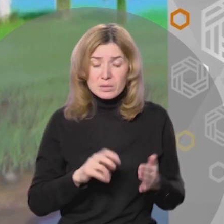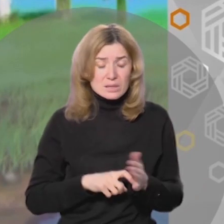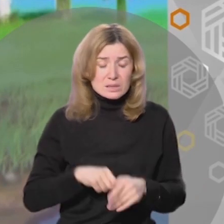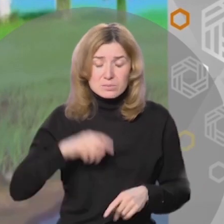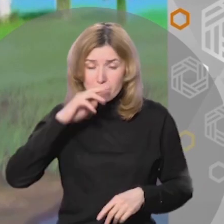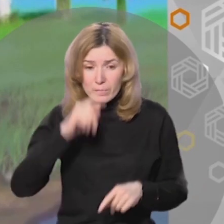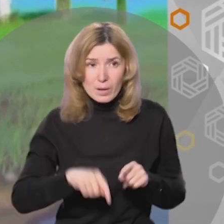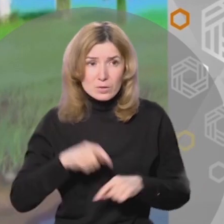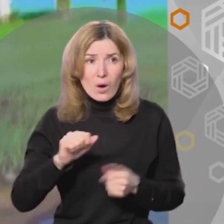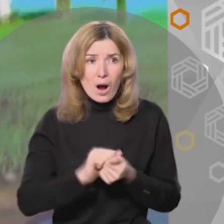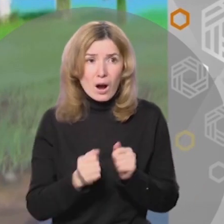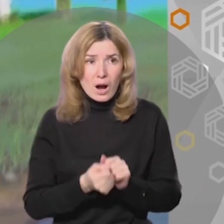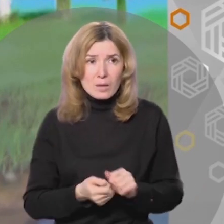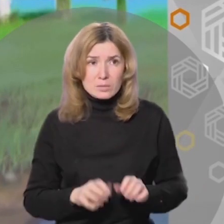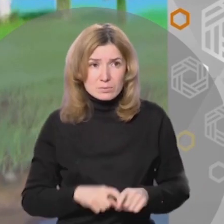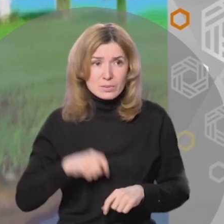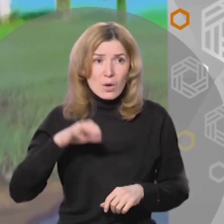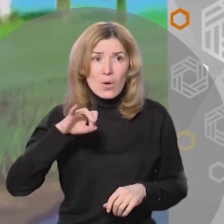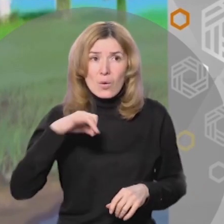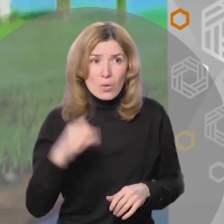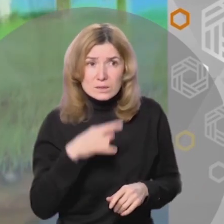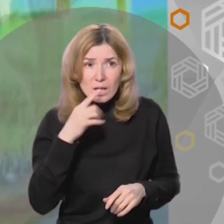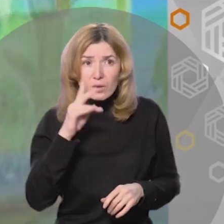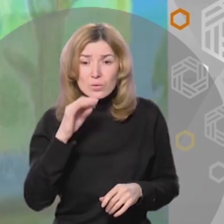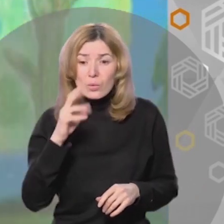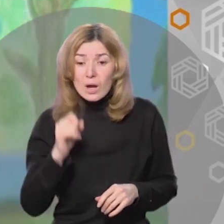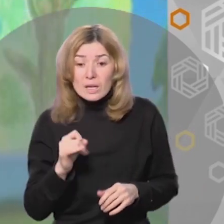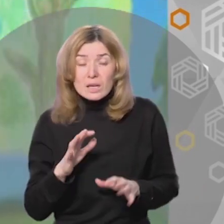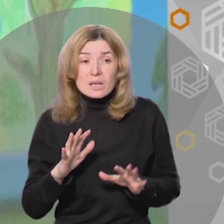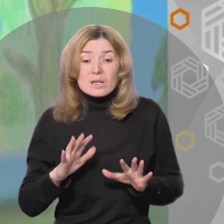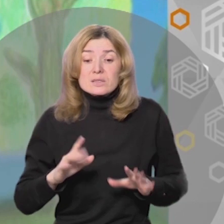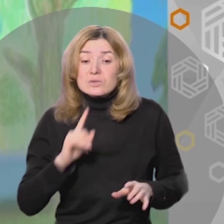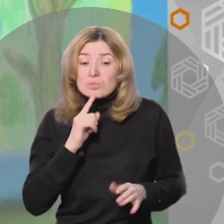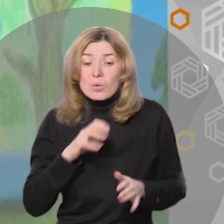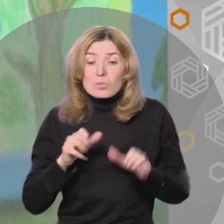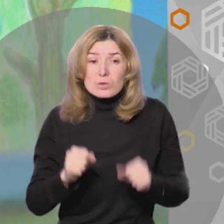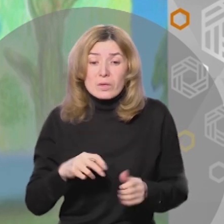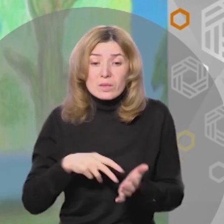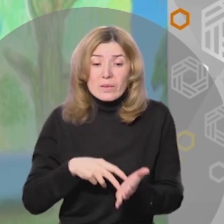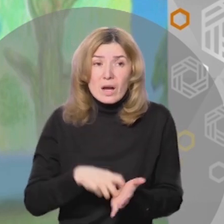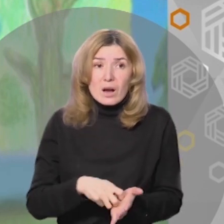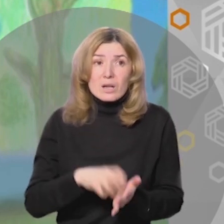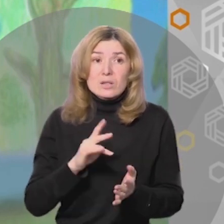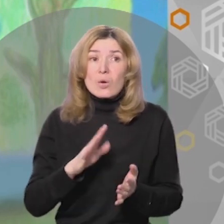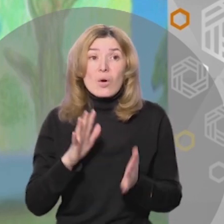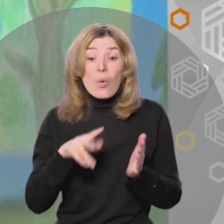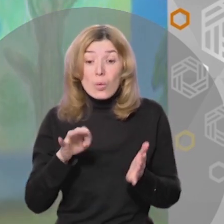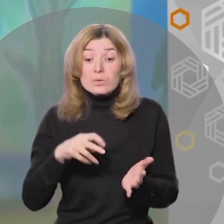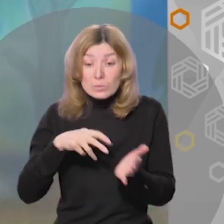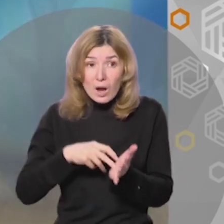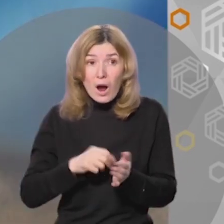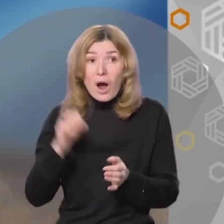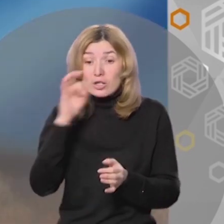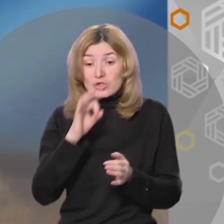если бы не споткнулся о камень. Ой! Сказал Нюка, он еле удержался на ногах. Только он-то удержался,